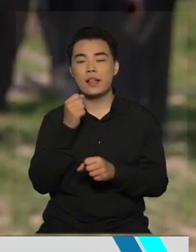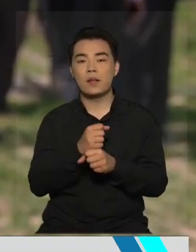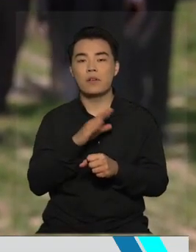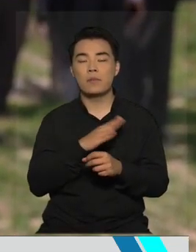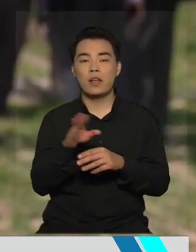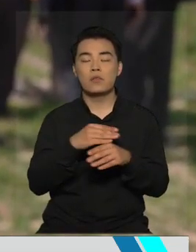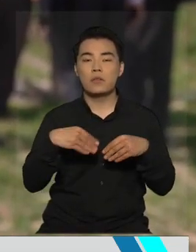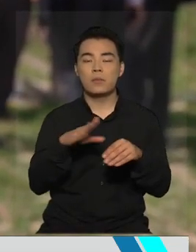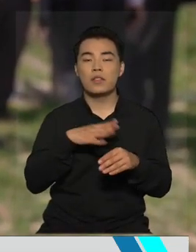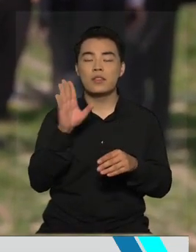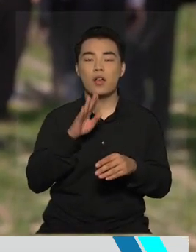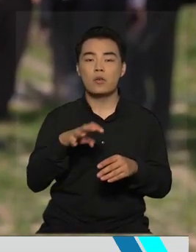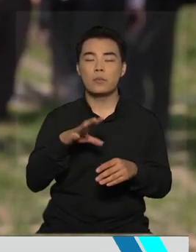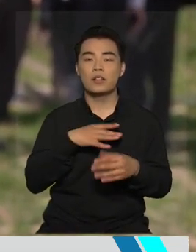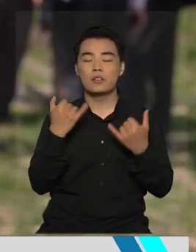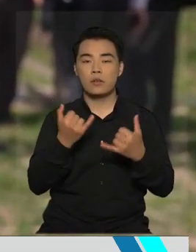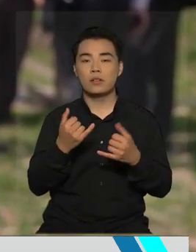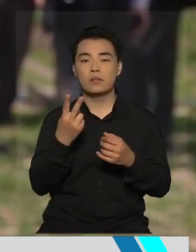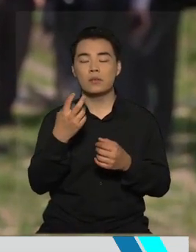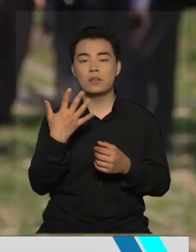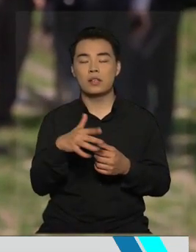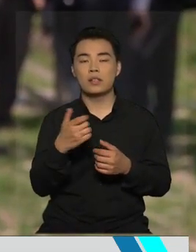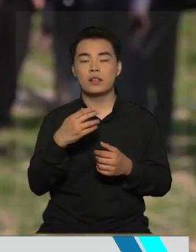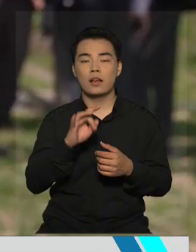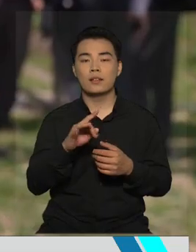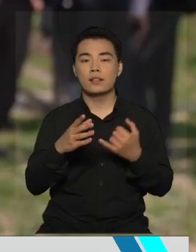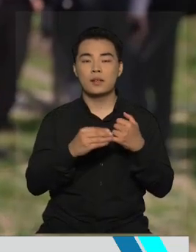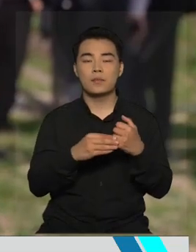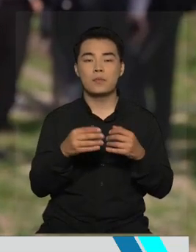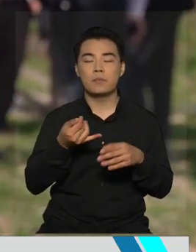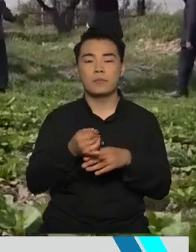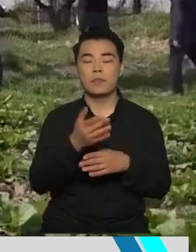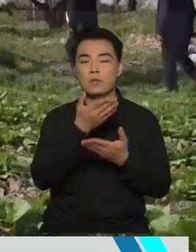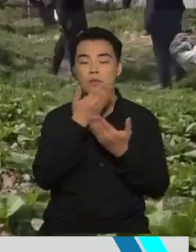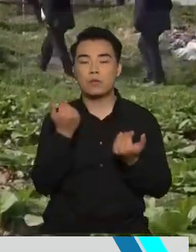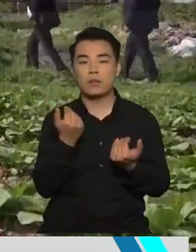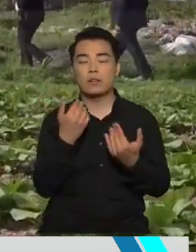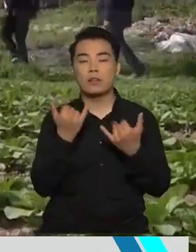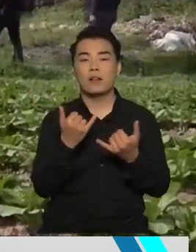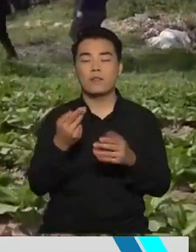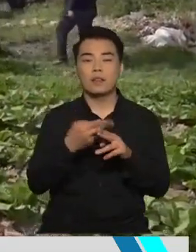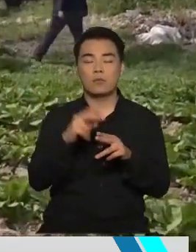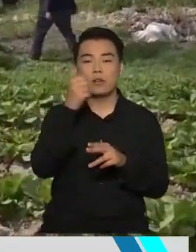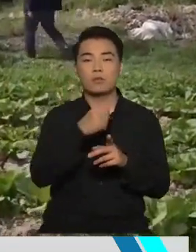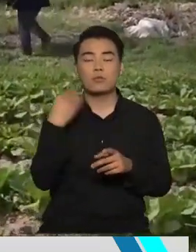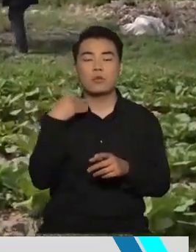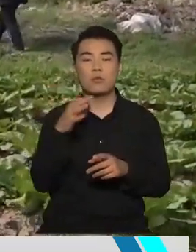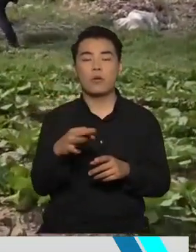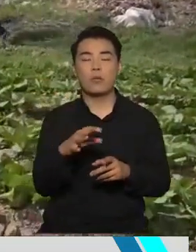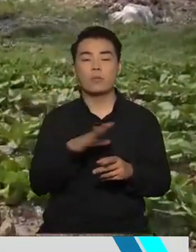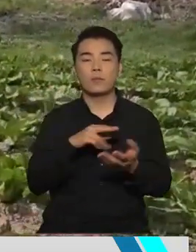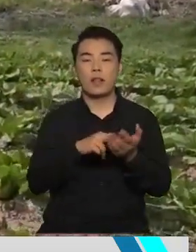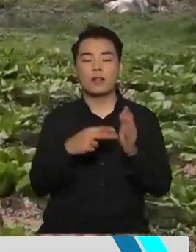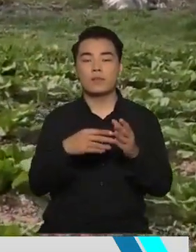орошались с помощью насоса. Сегодня порядка 250 гектаров земли не поливаются. В нынешнем году в Туркестанской области